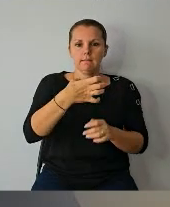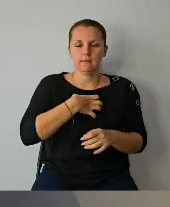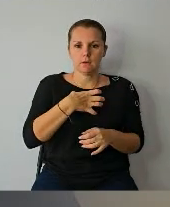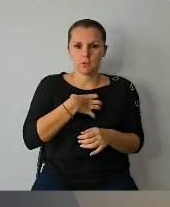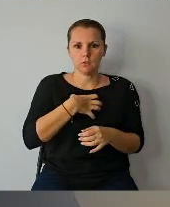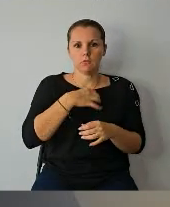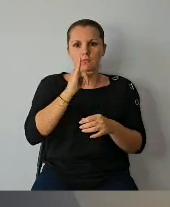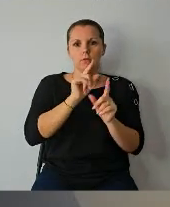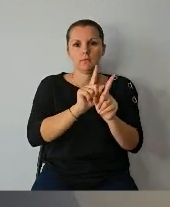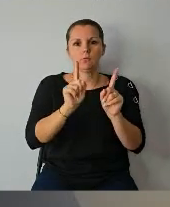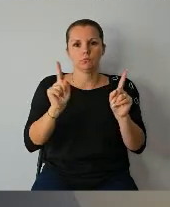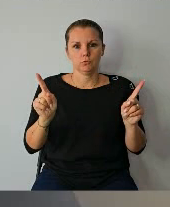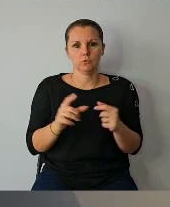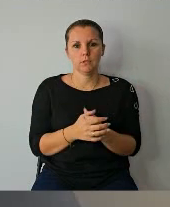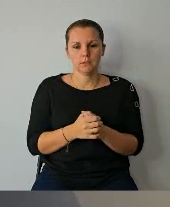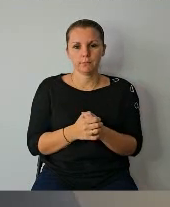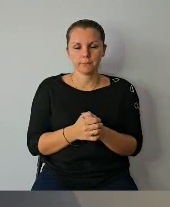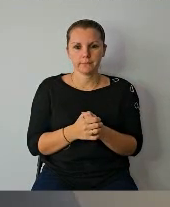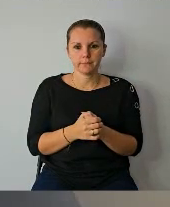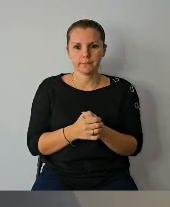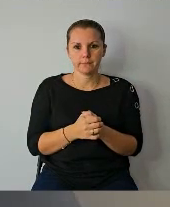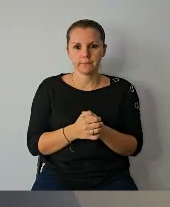dyrektorów i nauczycieli.